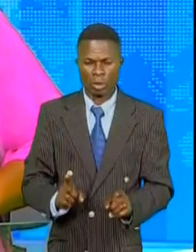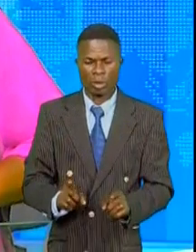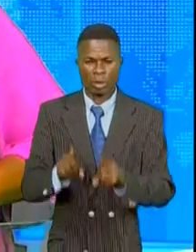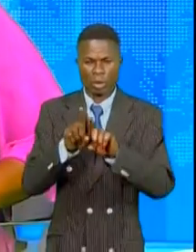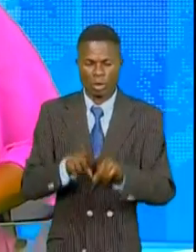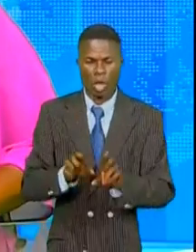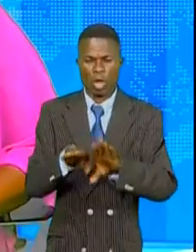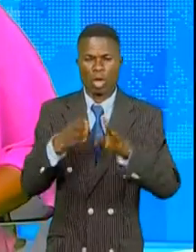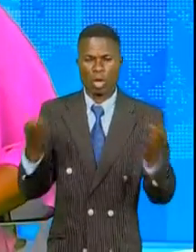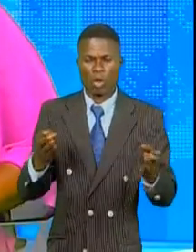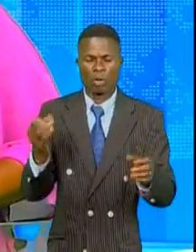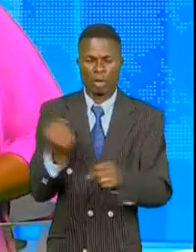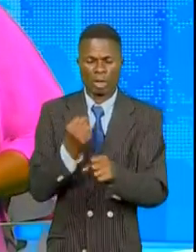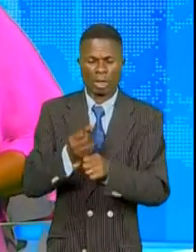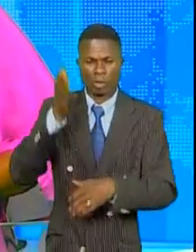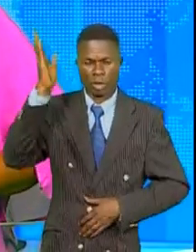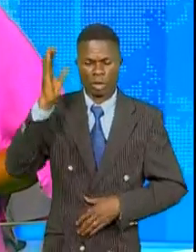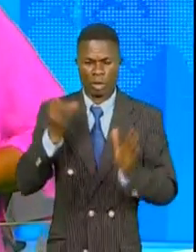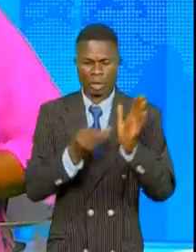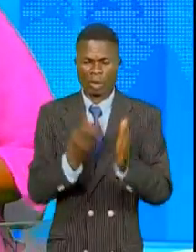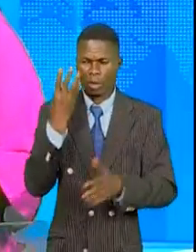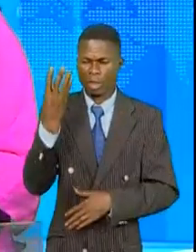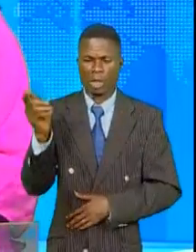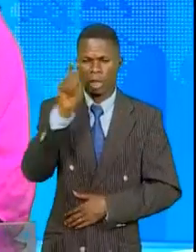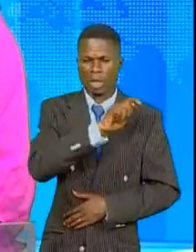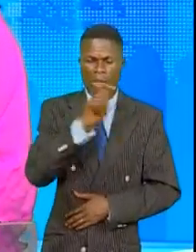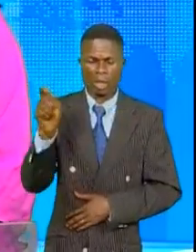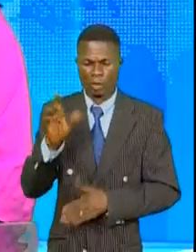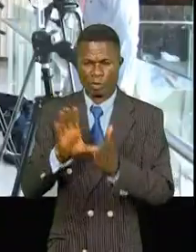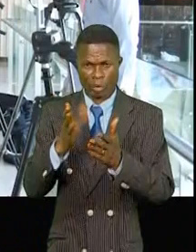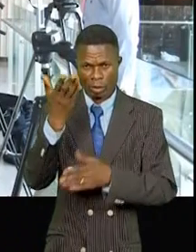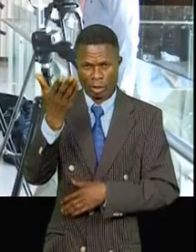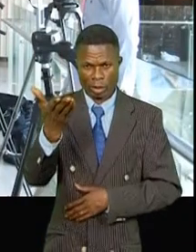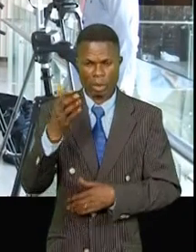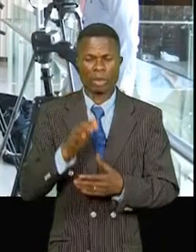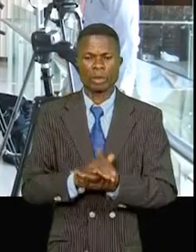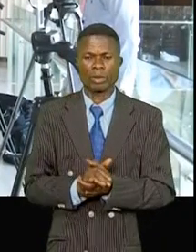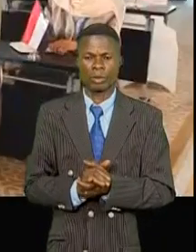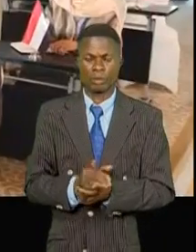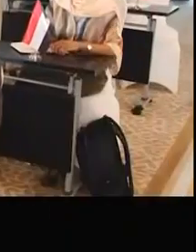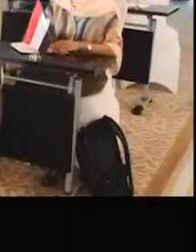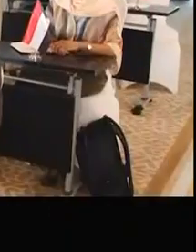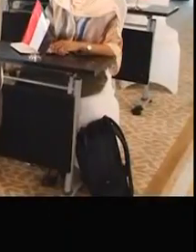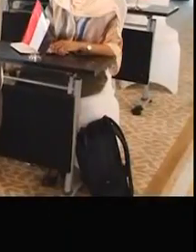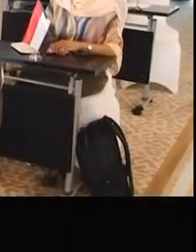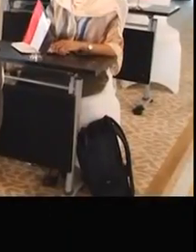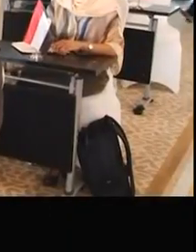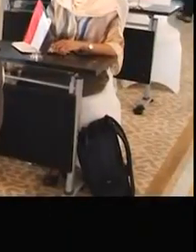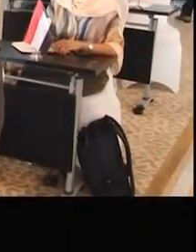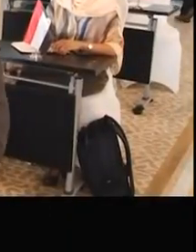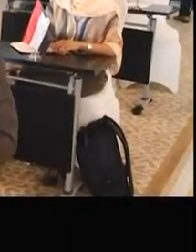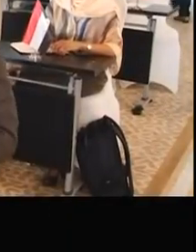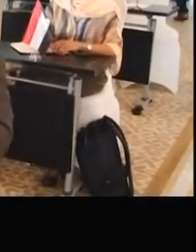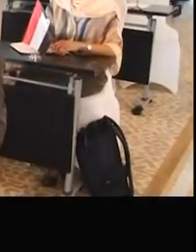un ces travaux les dimanches au 4 avril pierre qui vend des sommets et clôture ce mardi 6 avril 2021